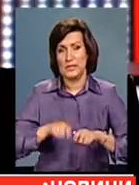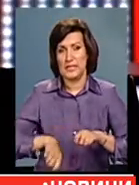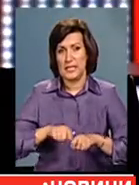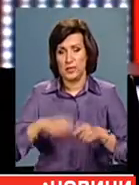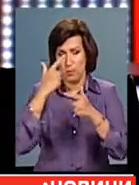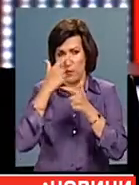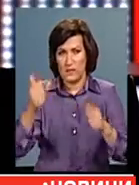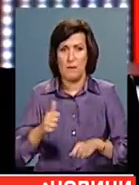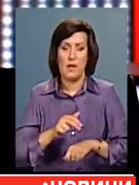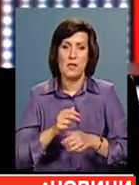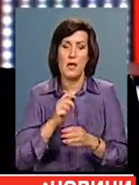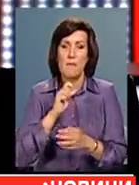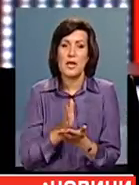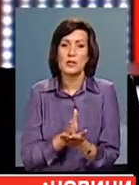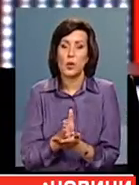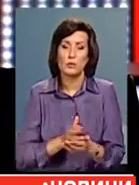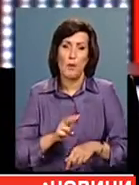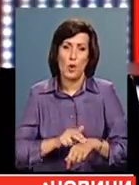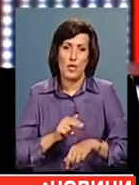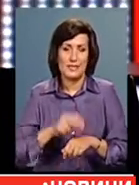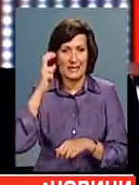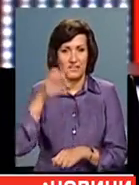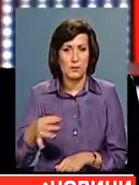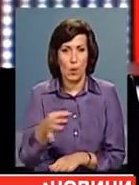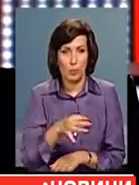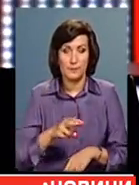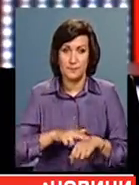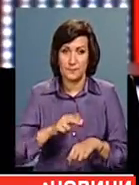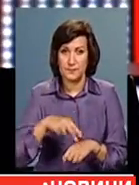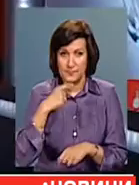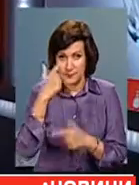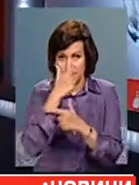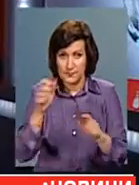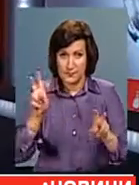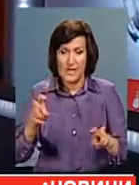поліції Київської області. Правоохоронці назвали інцидент хуліганством.